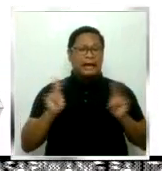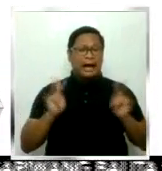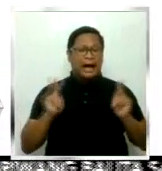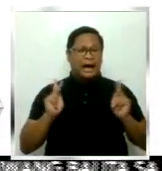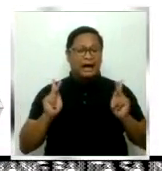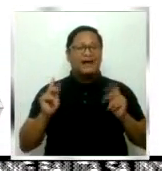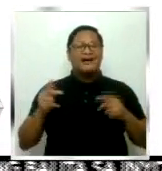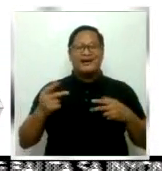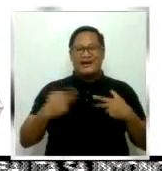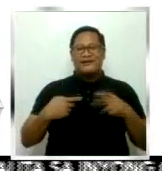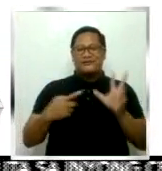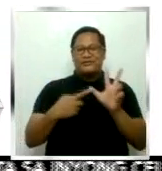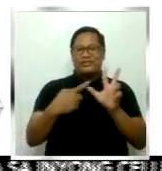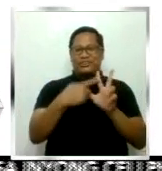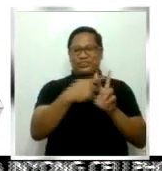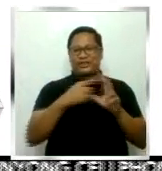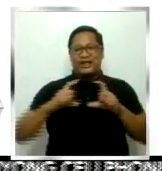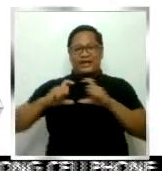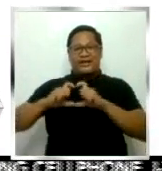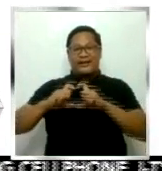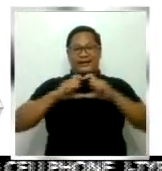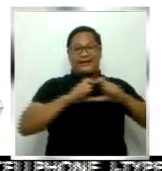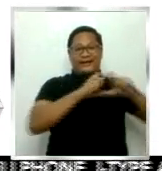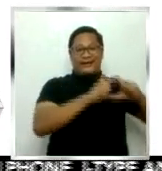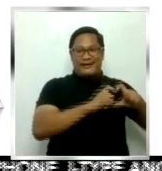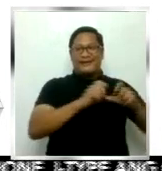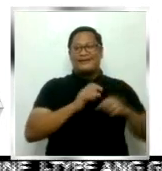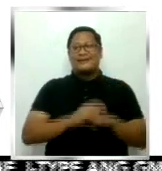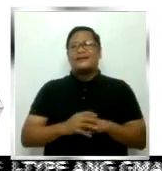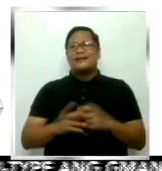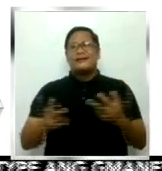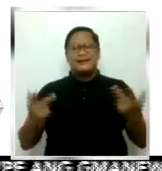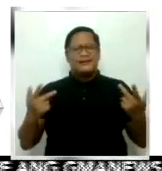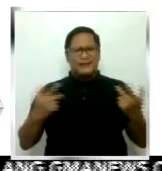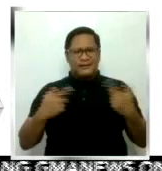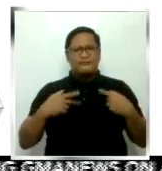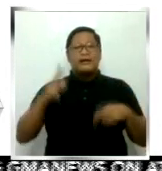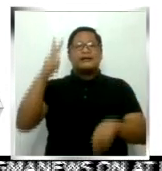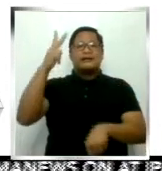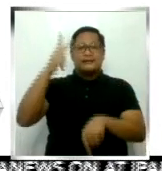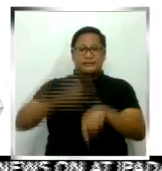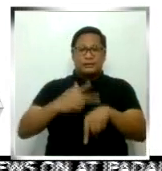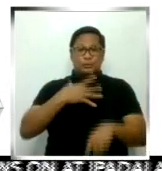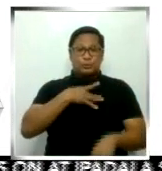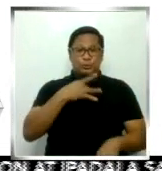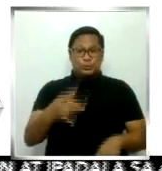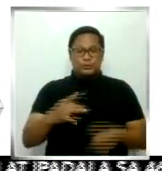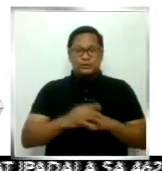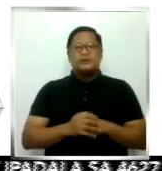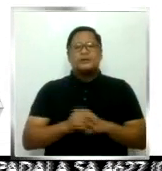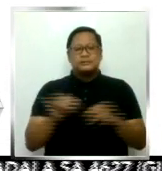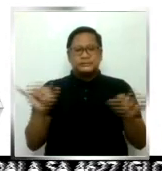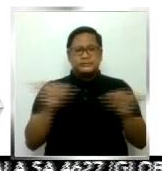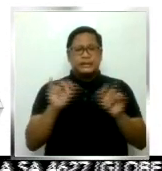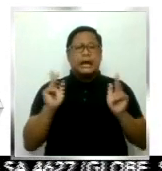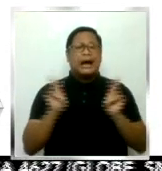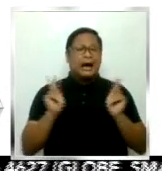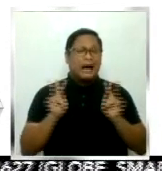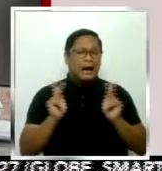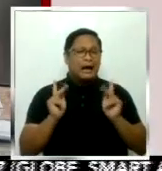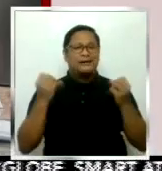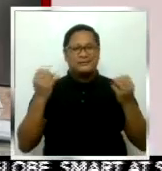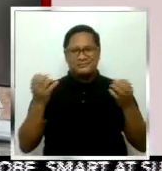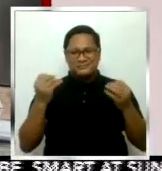heart emoji. Ang comment ni Ruru umani ng 3,000 likes. Todo kilig din ang ibang kapuso celebrities